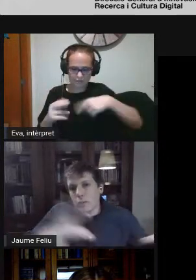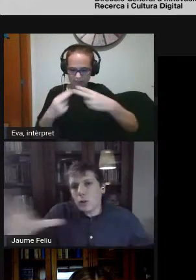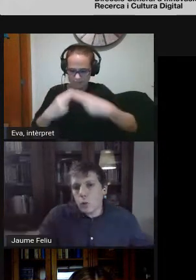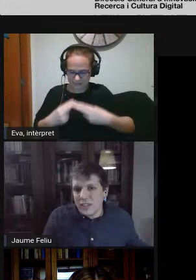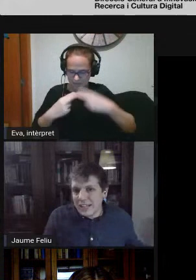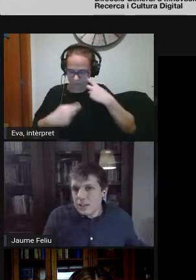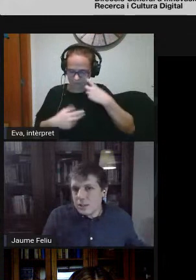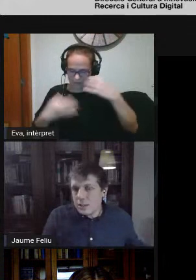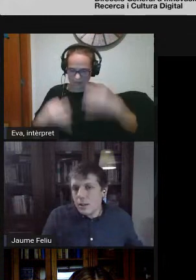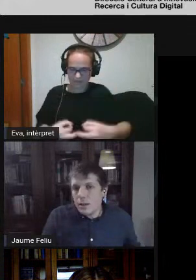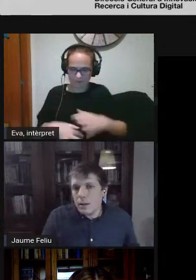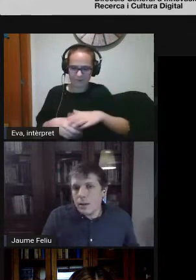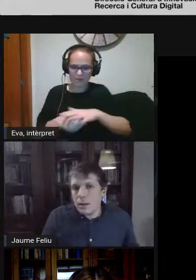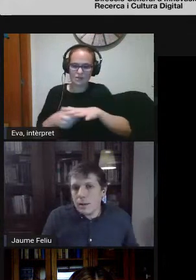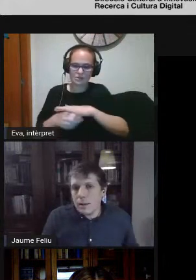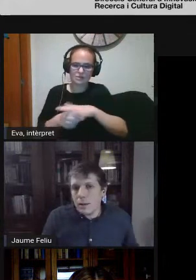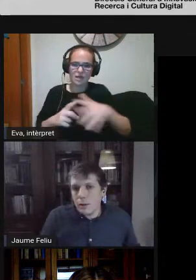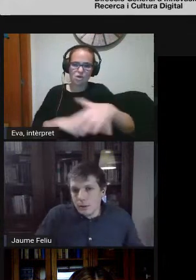ens hem vist una mica tot el context